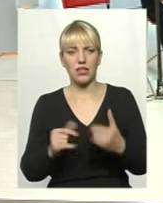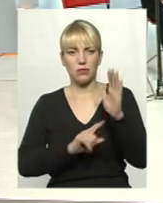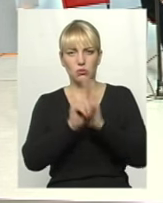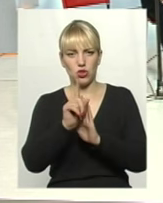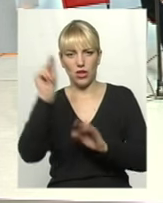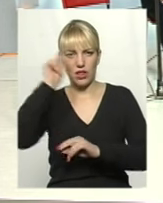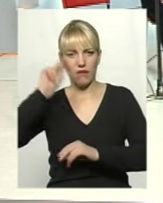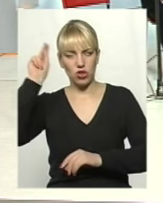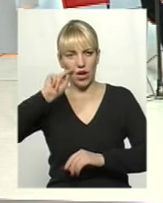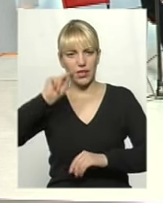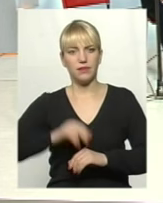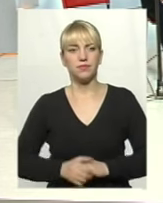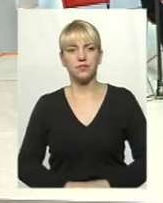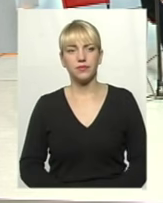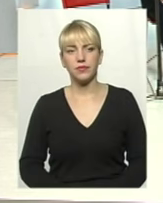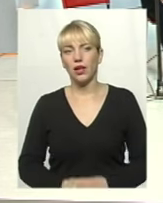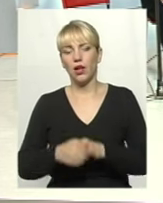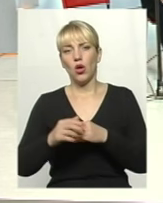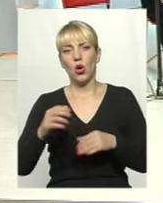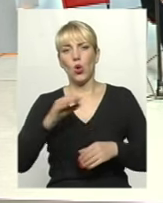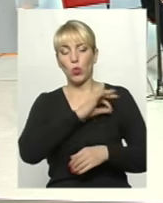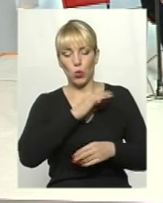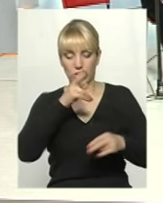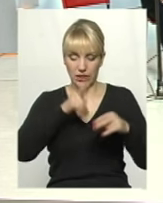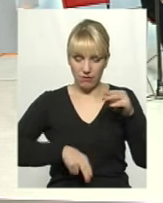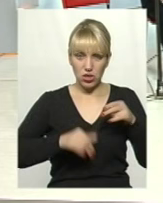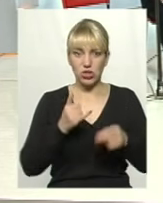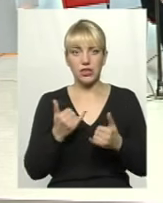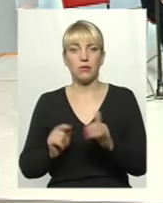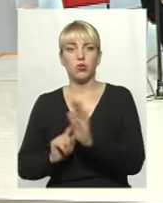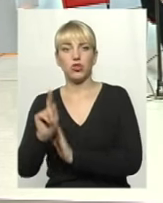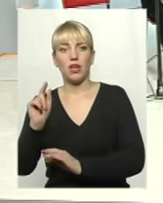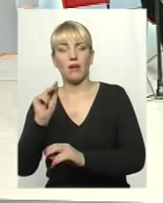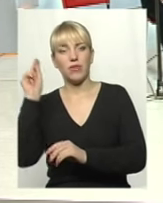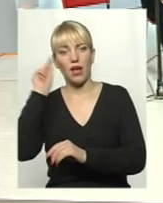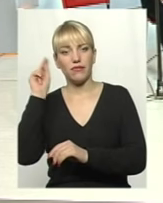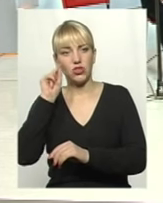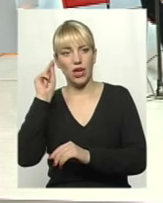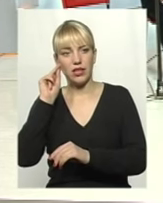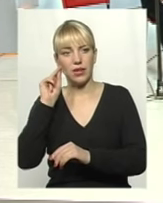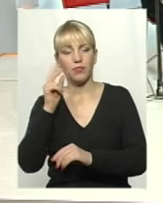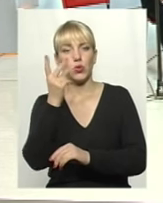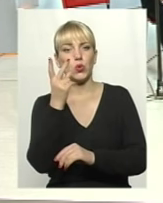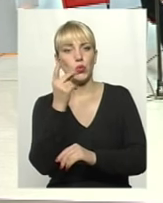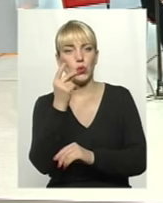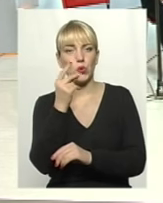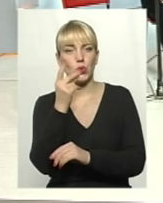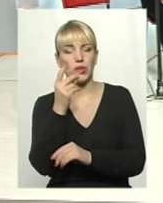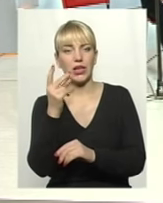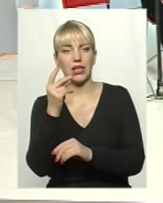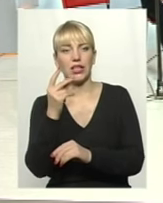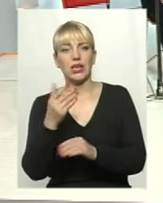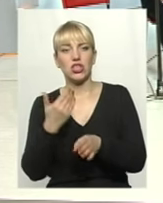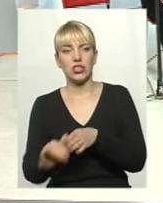розпочинається навчання, юристів завершили, і зараз ми розпочинаємо навчання, друга частина навчання трьохдневного